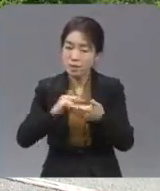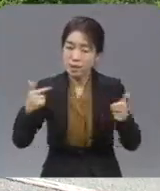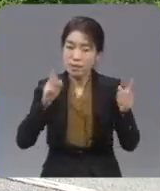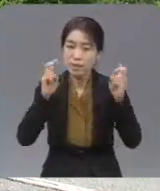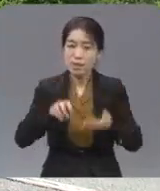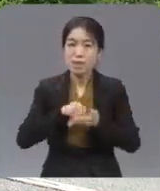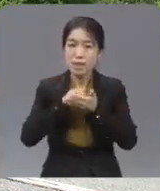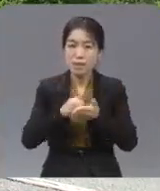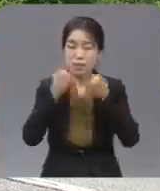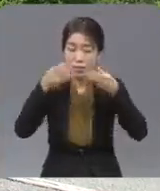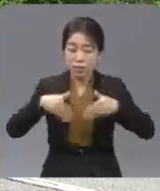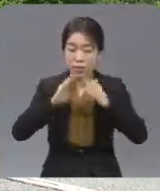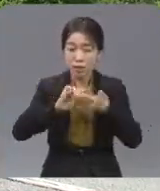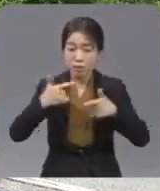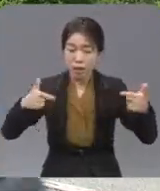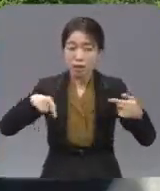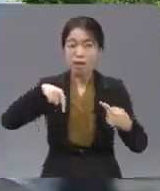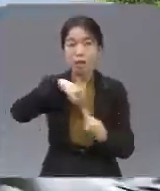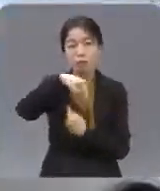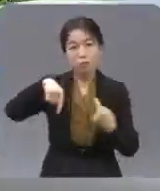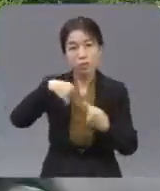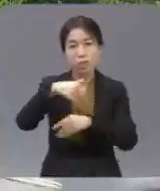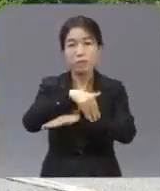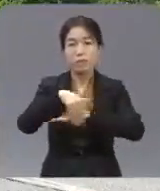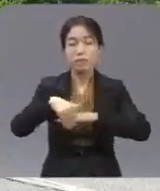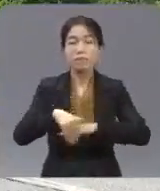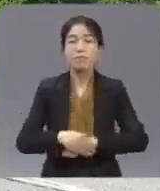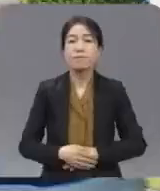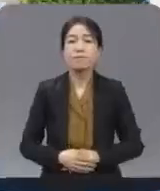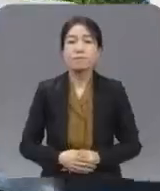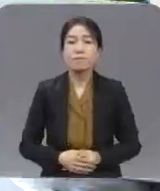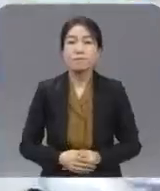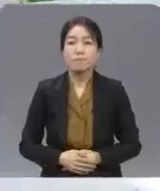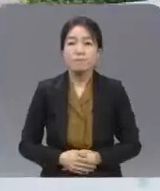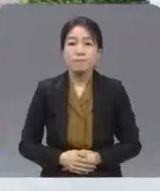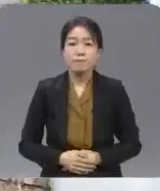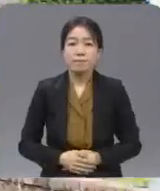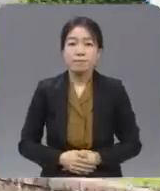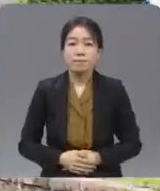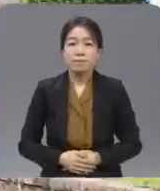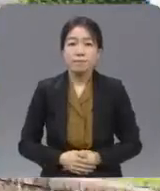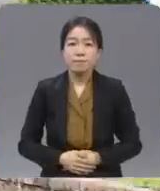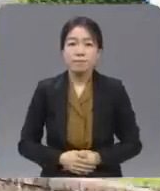취업, 창업을 위해 다양한 프로그램을 운영할 방침입니다. 지금까지 단신 브리핑이었습니다.